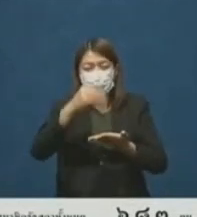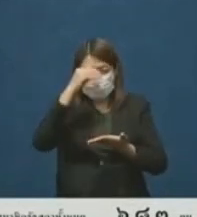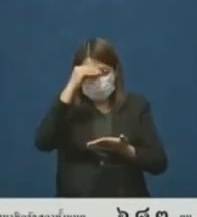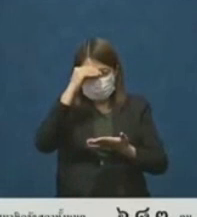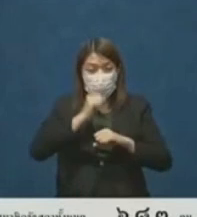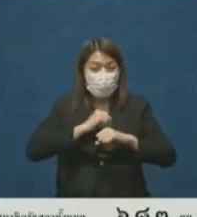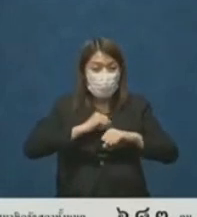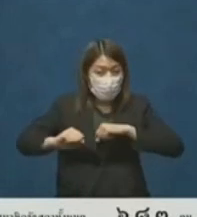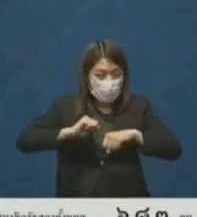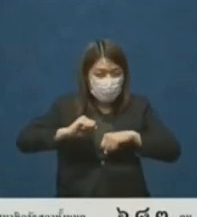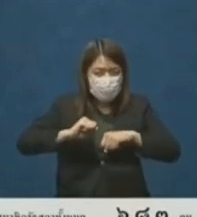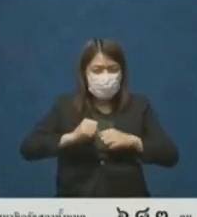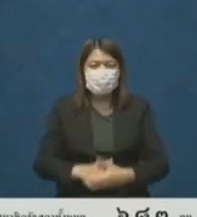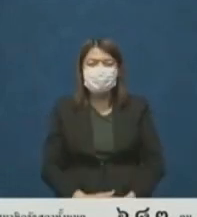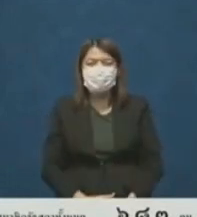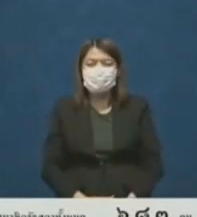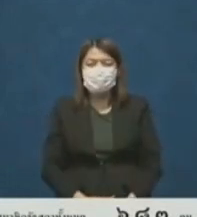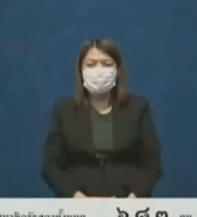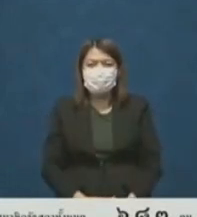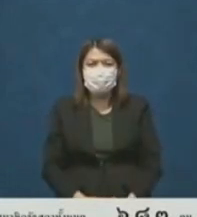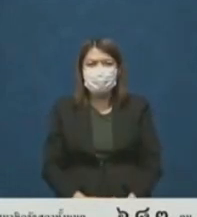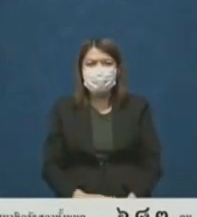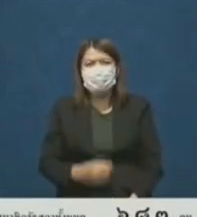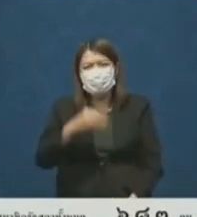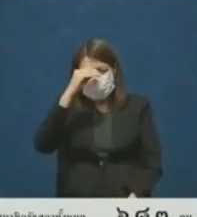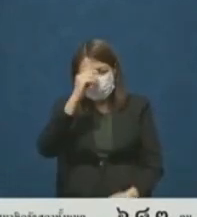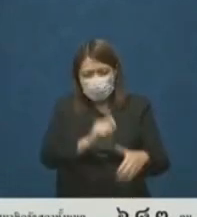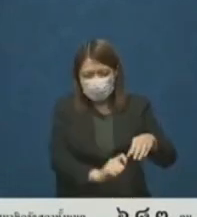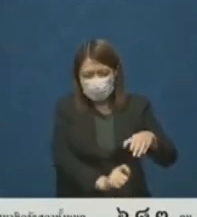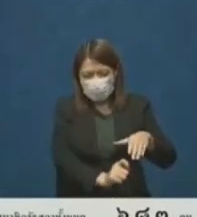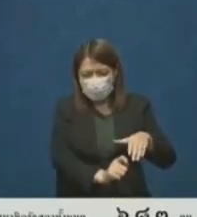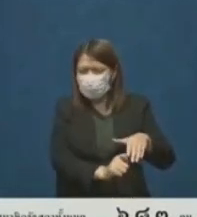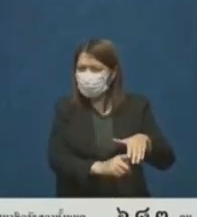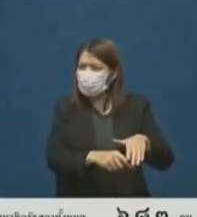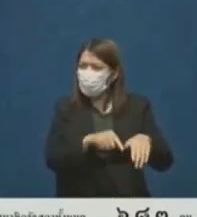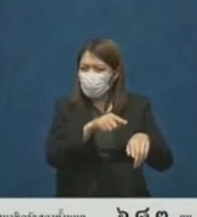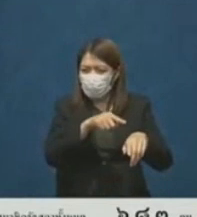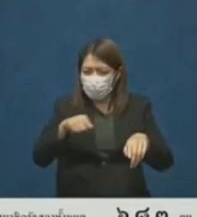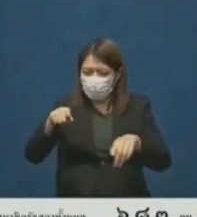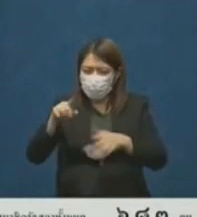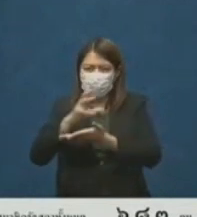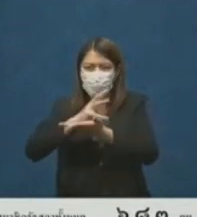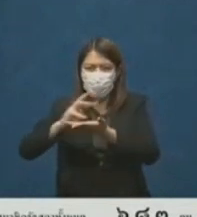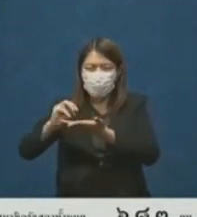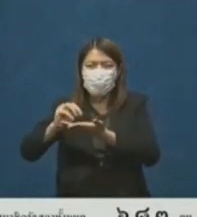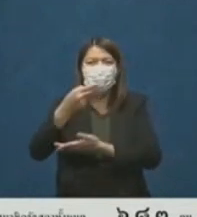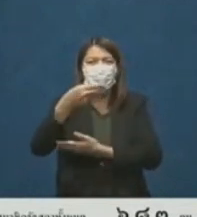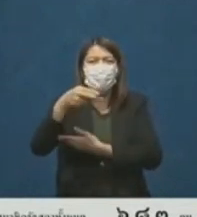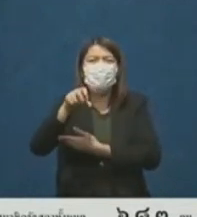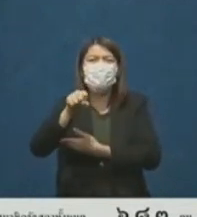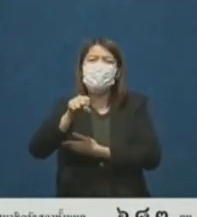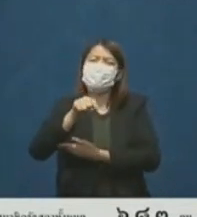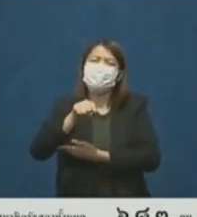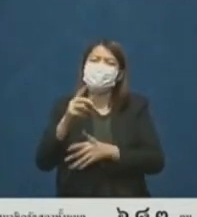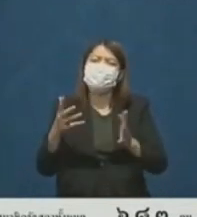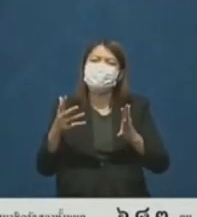เนี่ยเด็กนักเรียนเยาวชนซึ่งวันนี้เรียนตั้งแต่อนุบาลถึงระดับมหาวิทย